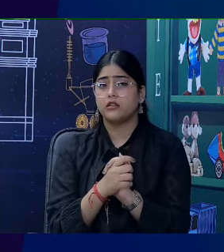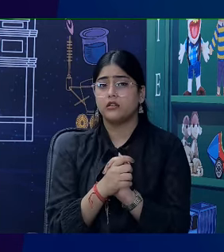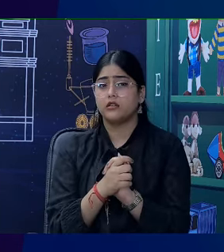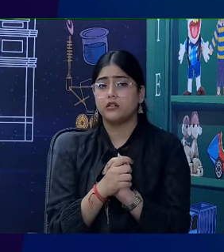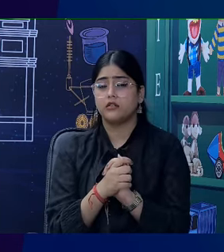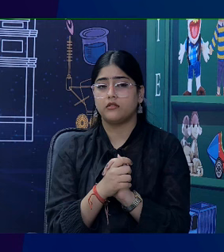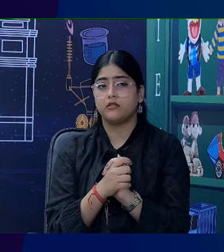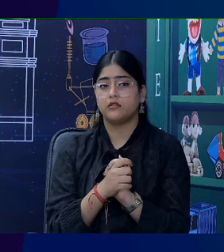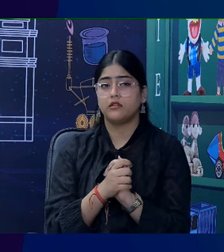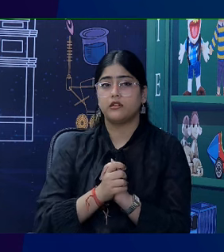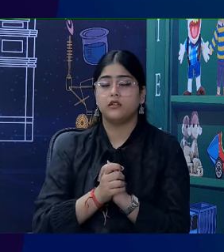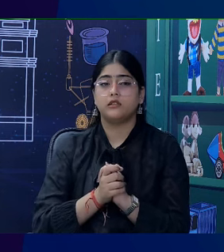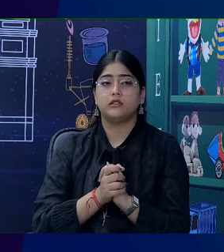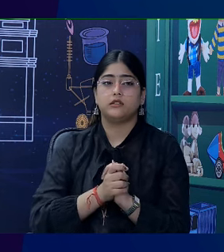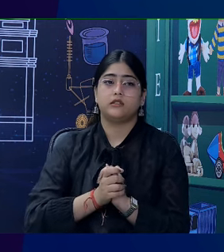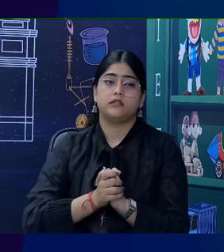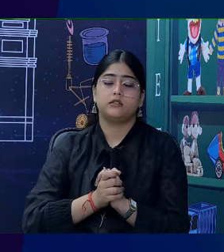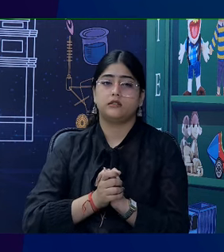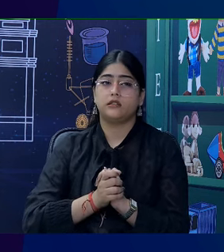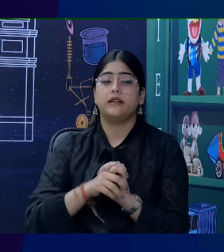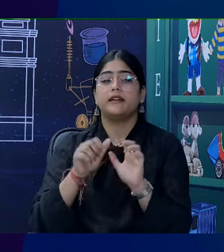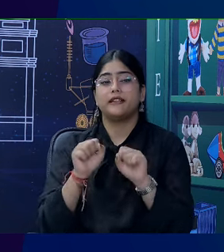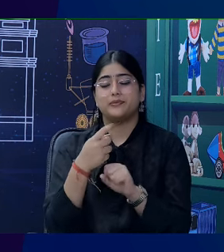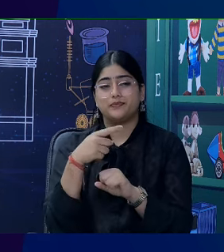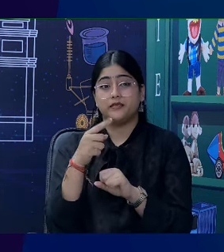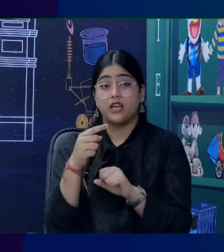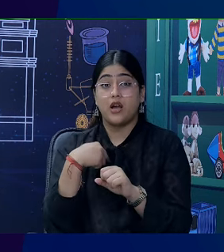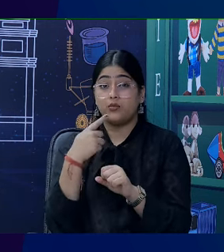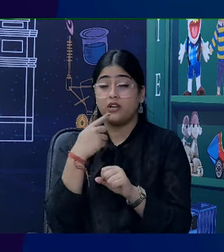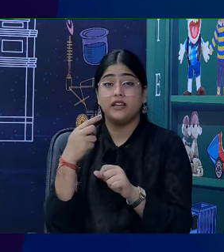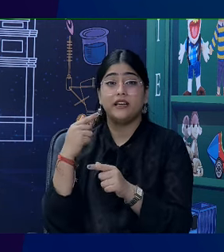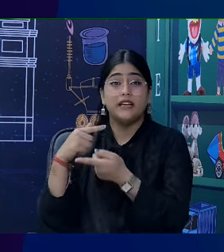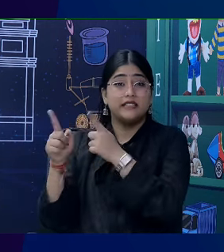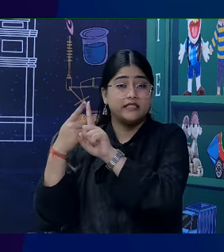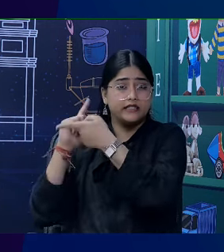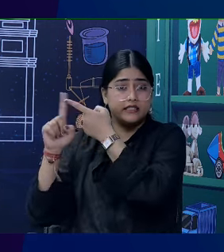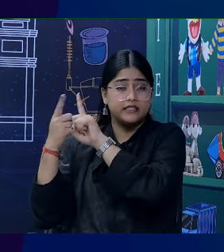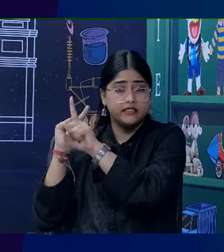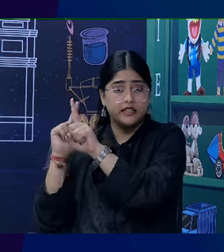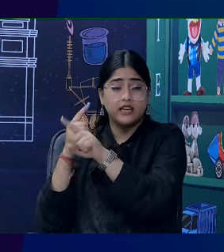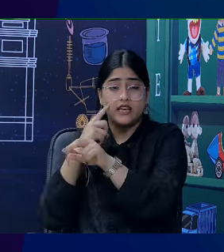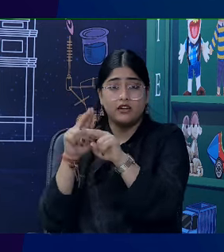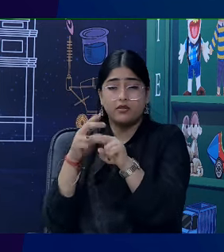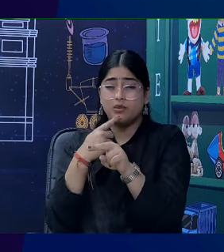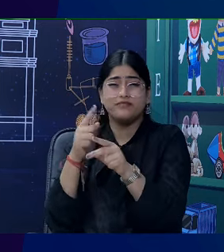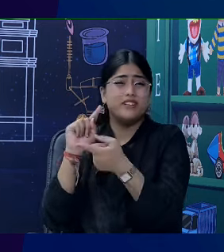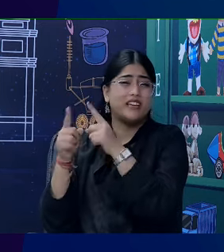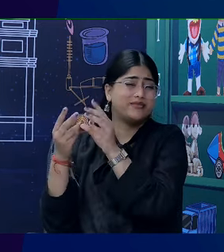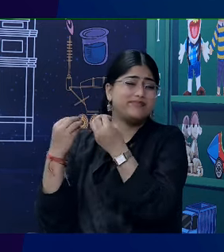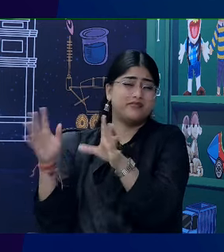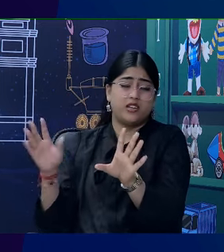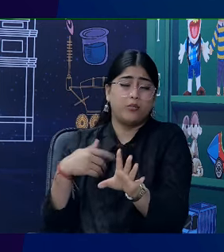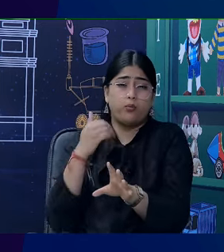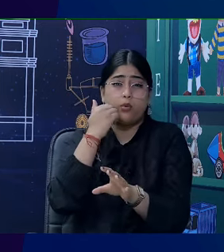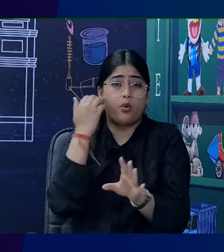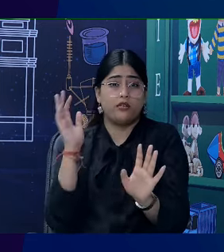वैसे ही बैठ जाती हैं बहुत सही बात है क्योंकि ऐसे हम बोले हिस्ट्री तो लोग बोलते हैं हिस्ट्री इज अ मिस्ट्री हां बोरिंग लगता है ब बोरिंग लगता है तो